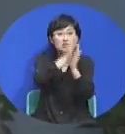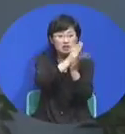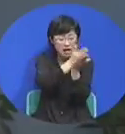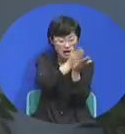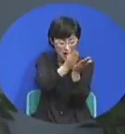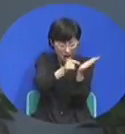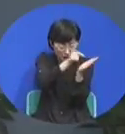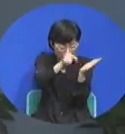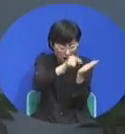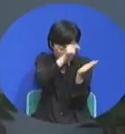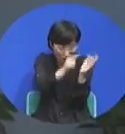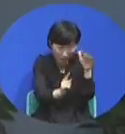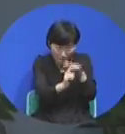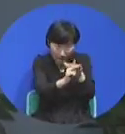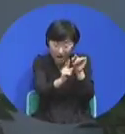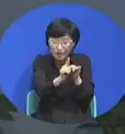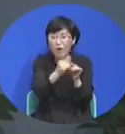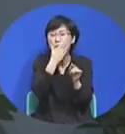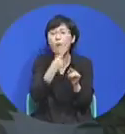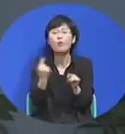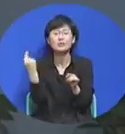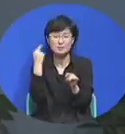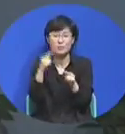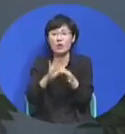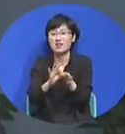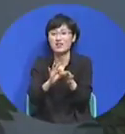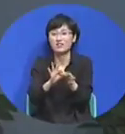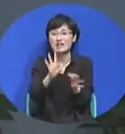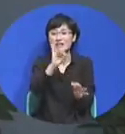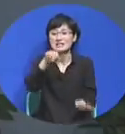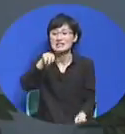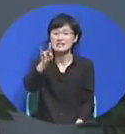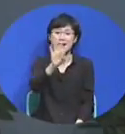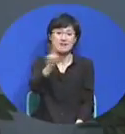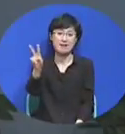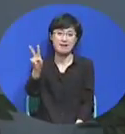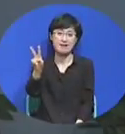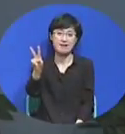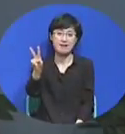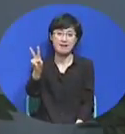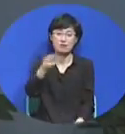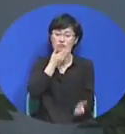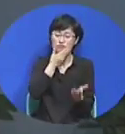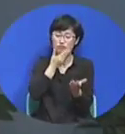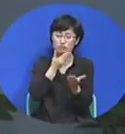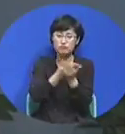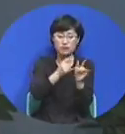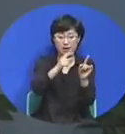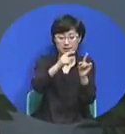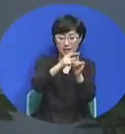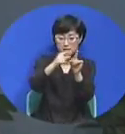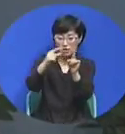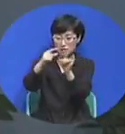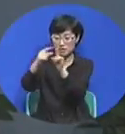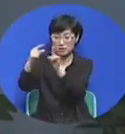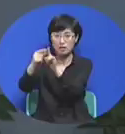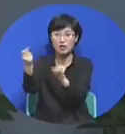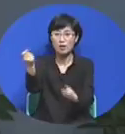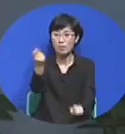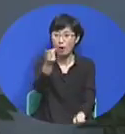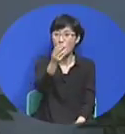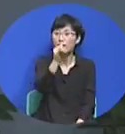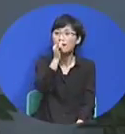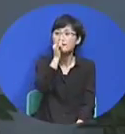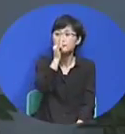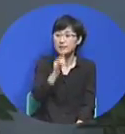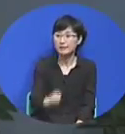Isaiah is a gospel book of the Old Testament. 여기에 절대 빠뜨리면 안 되는 단어들이 몇 개 있습니다. There are a few words recorded in the book